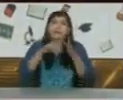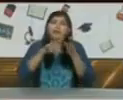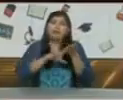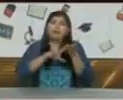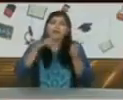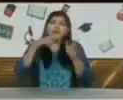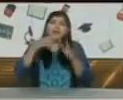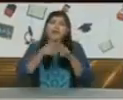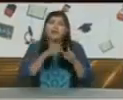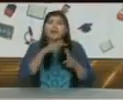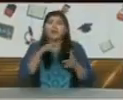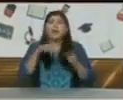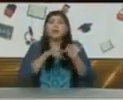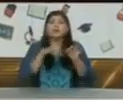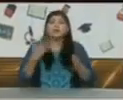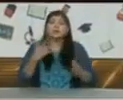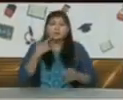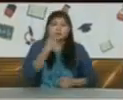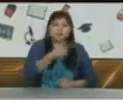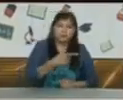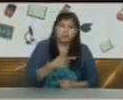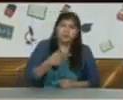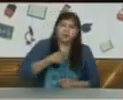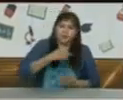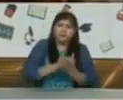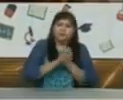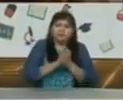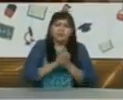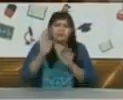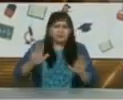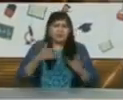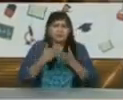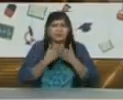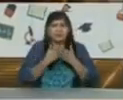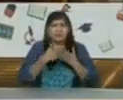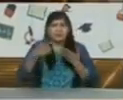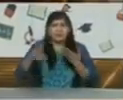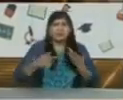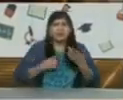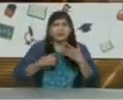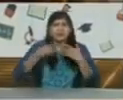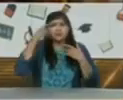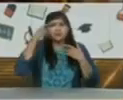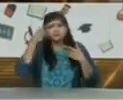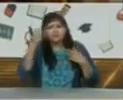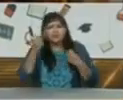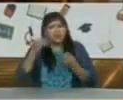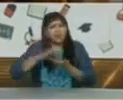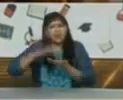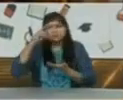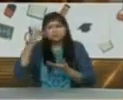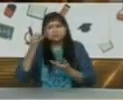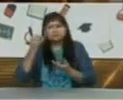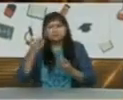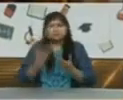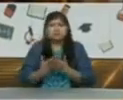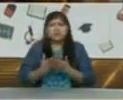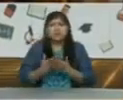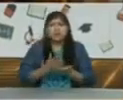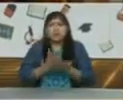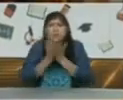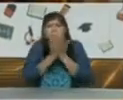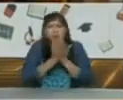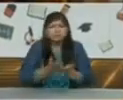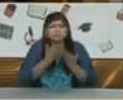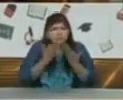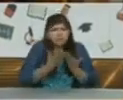आपके मन में? सर, मेरे कुछ मित्र ऐसे हैं जिनकी मेमोरी एवरेज है। वे किसी भी विषय को कितना भी पढ़